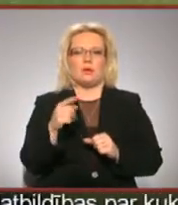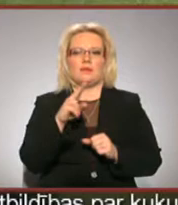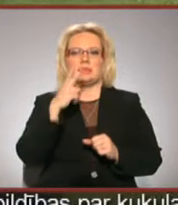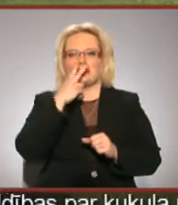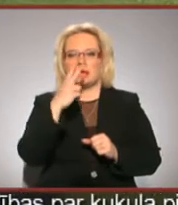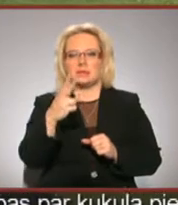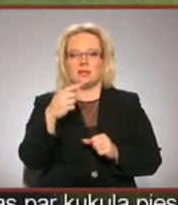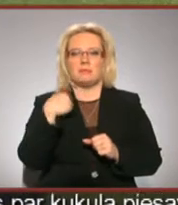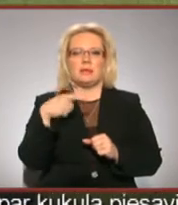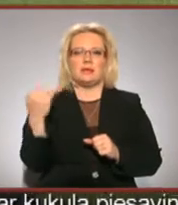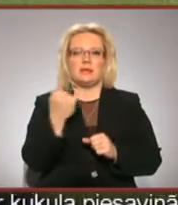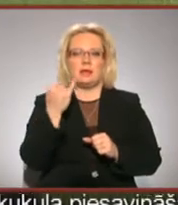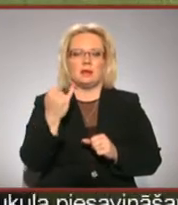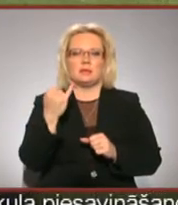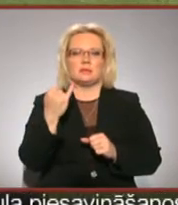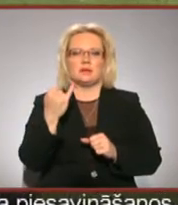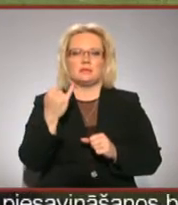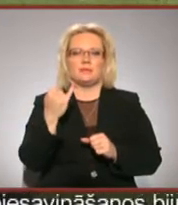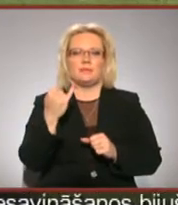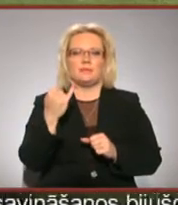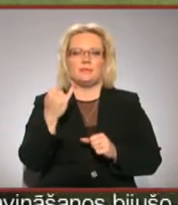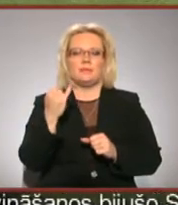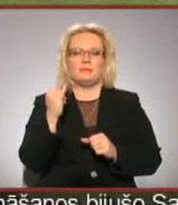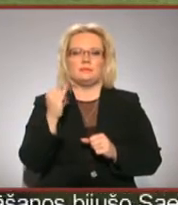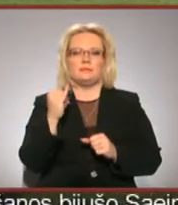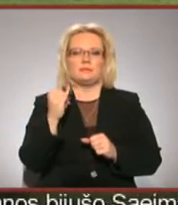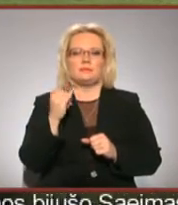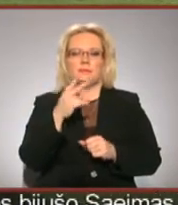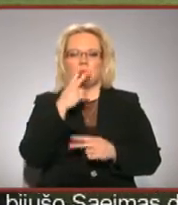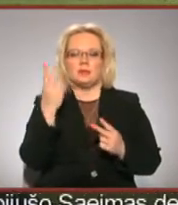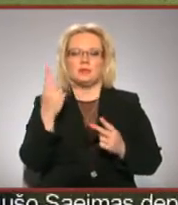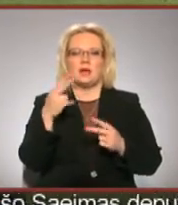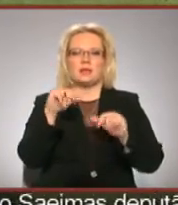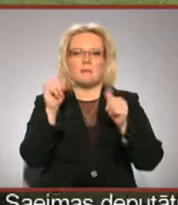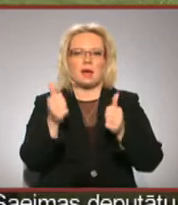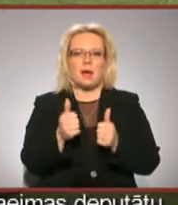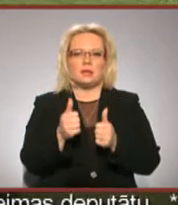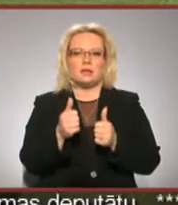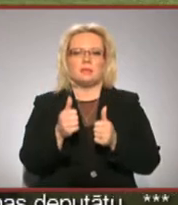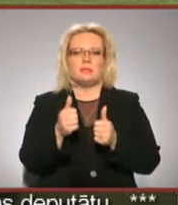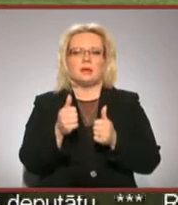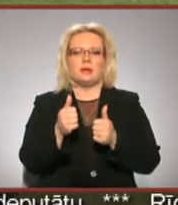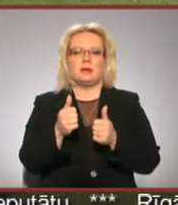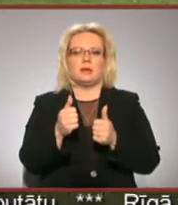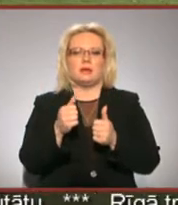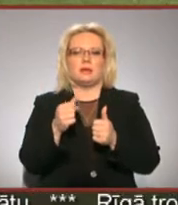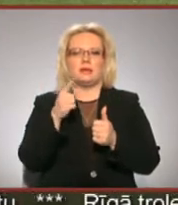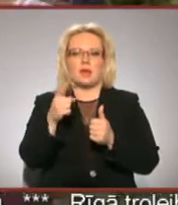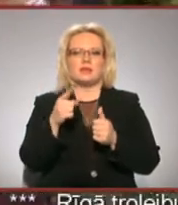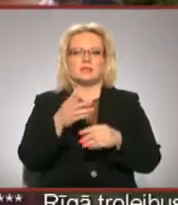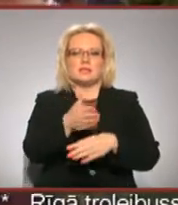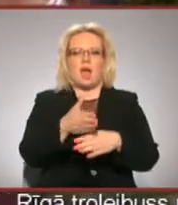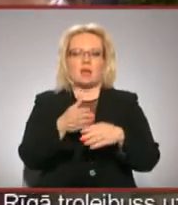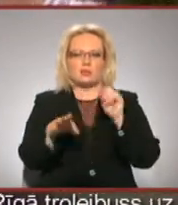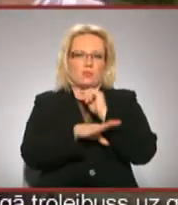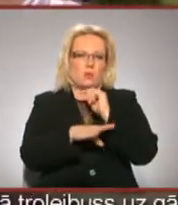Visneredzētākais man tur interesēja, ka tur visādi tur neredzēti mehānismi tur. Un tāds zāgis no koka.